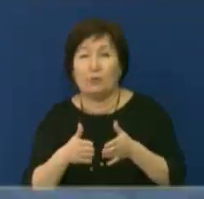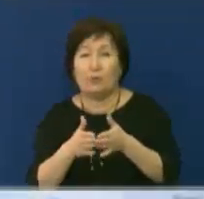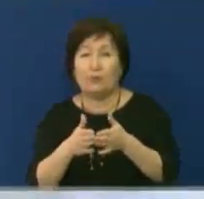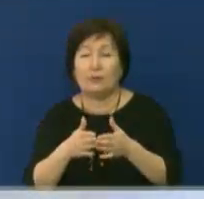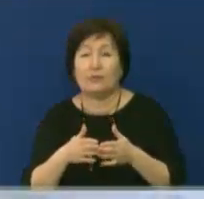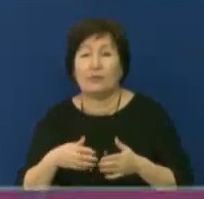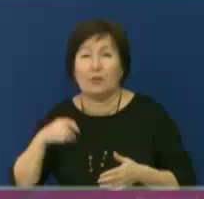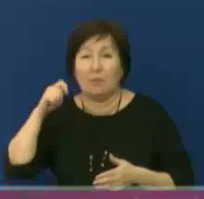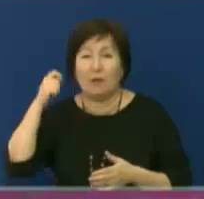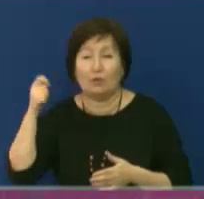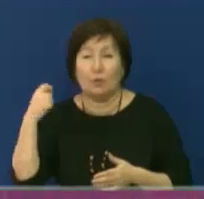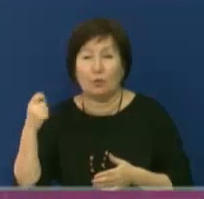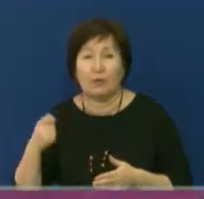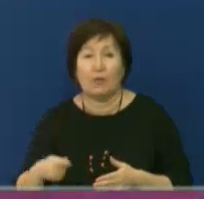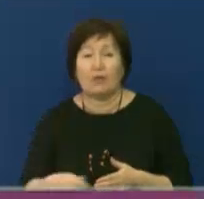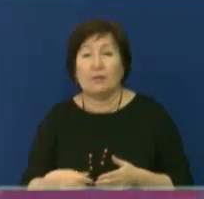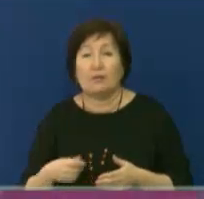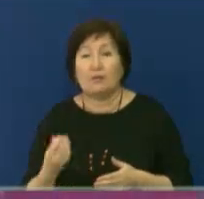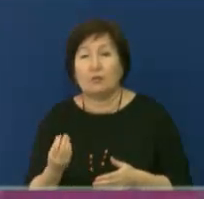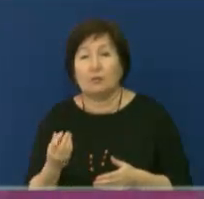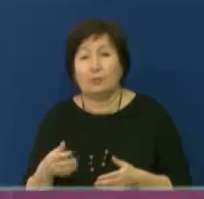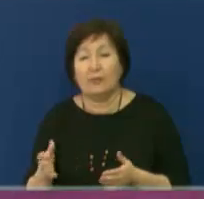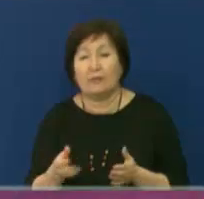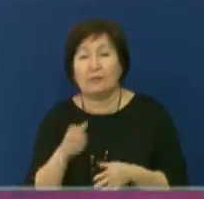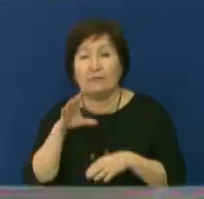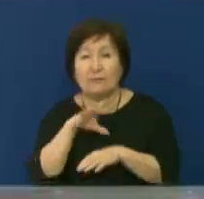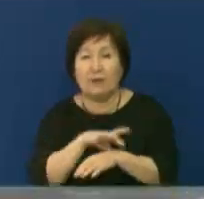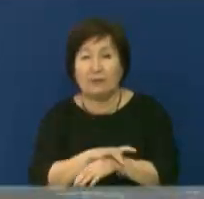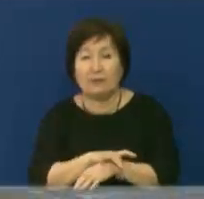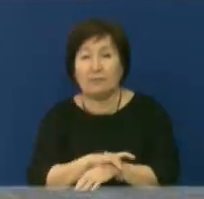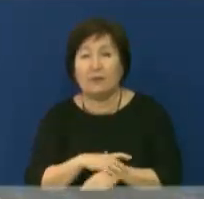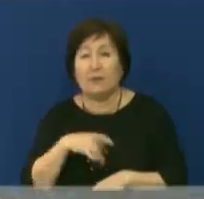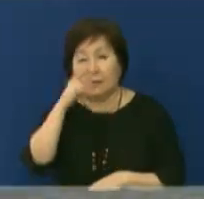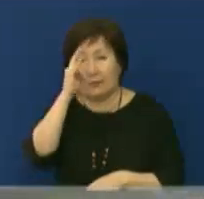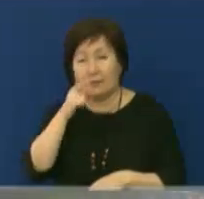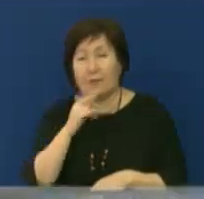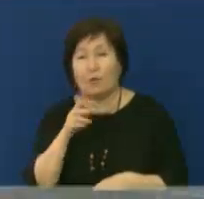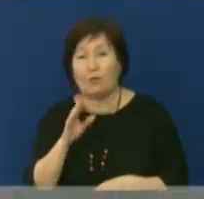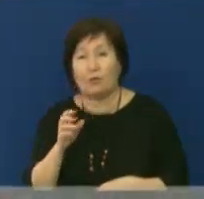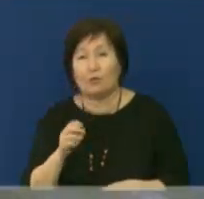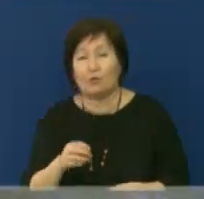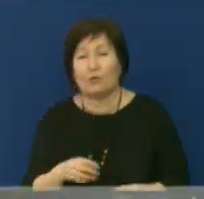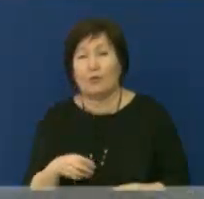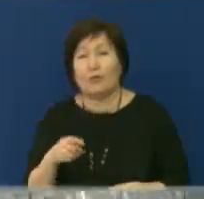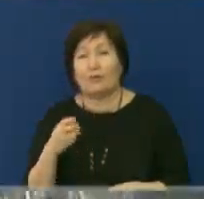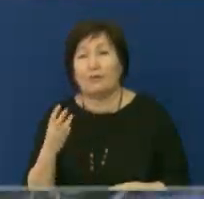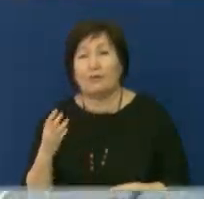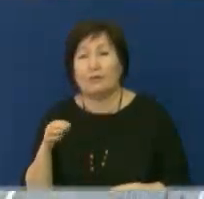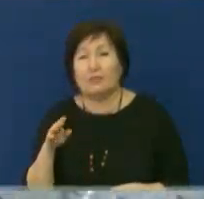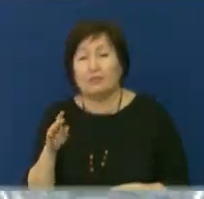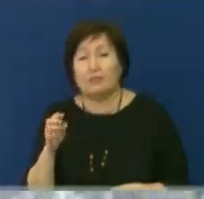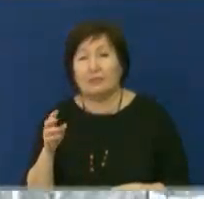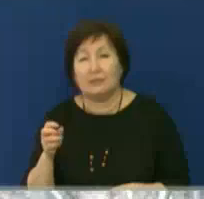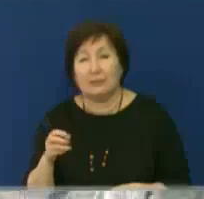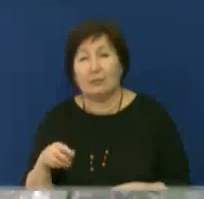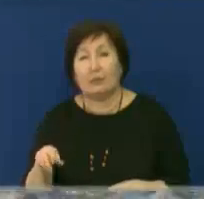аулар, ескектер алынды. Аталған фактілер бойынша Қазақстан Республикасы қылмыстық кодексінің 335-ші бабы бойынша сотқа дейінгі